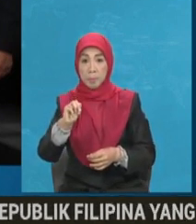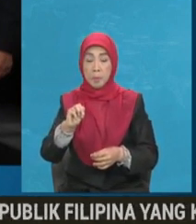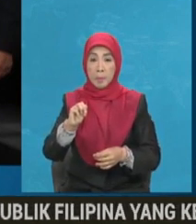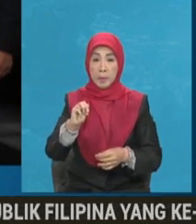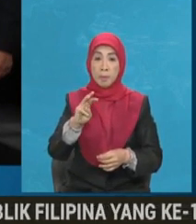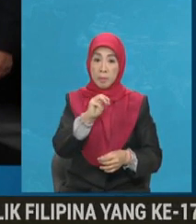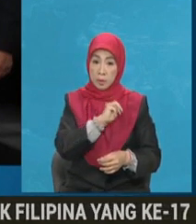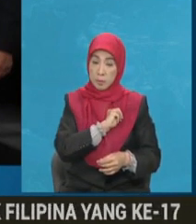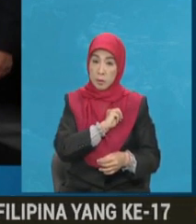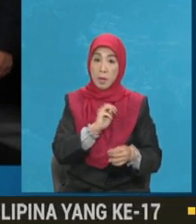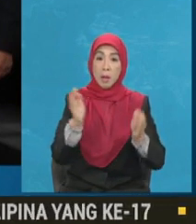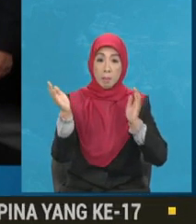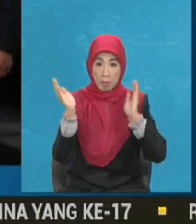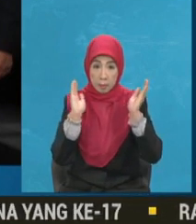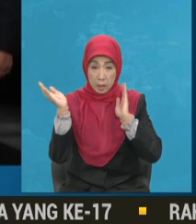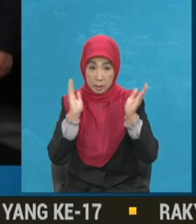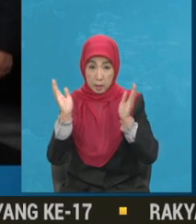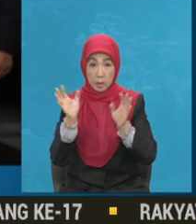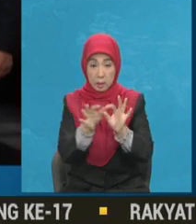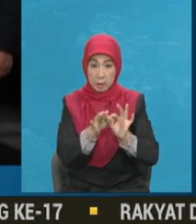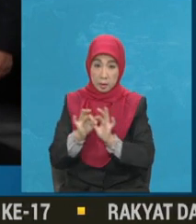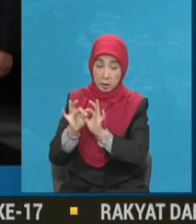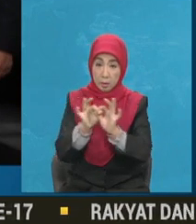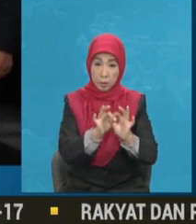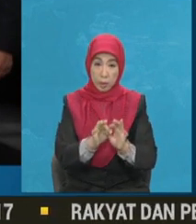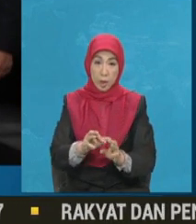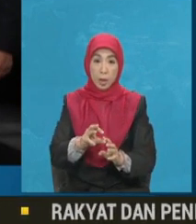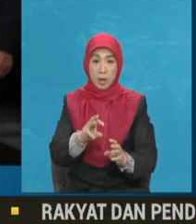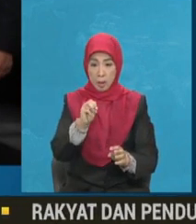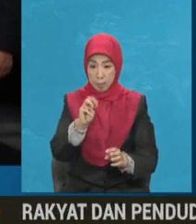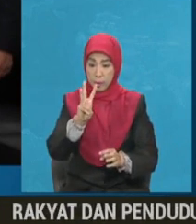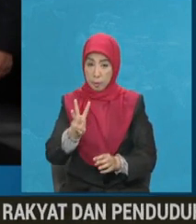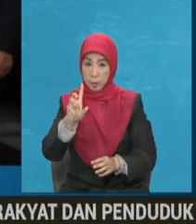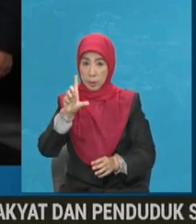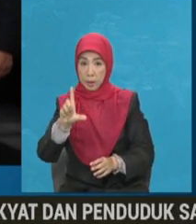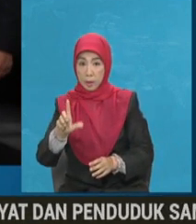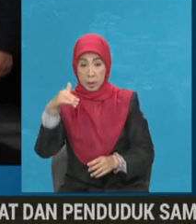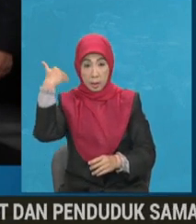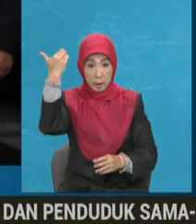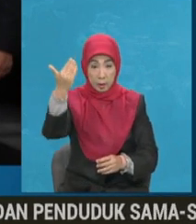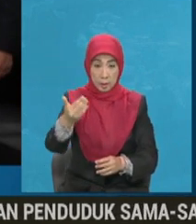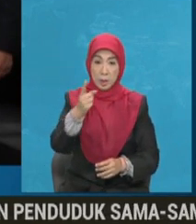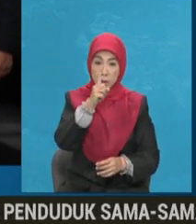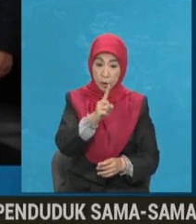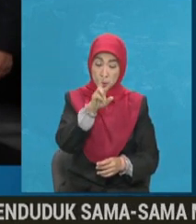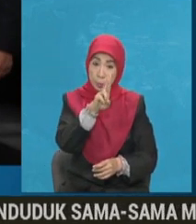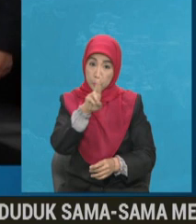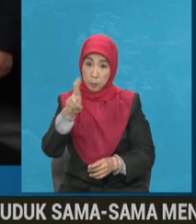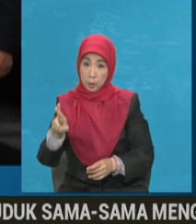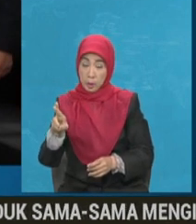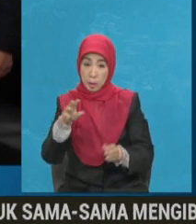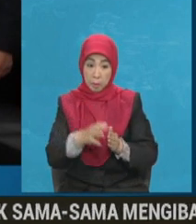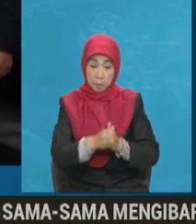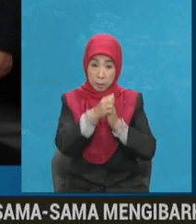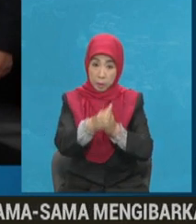hal ehwal agama Malaysia dengan keegoisan memosting Molek m dll akan dihadiri oleh seribu peserta kalangan